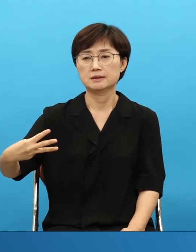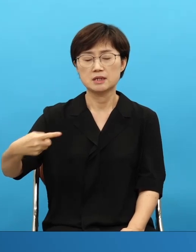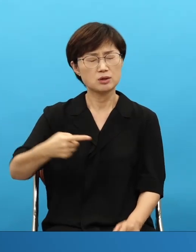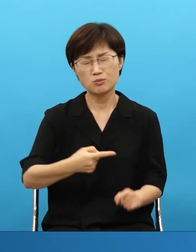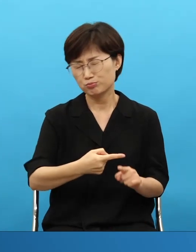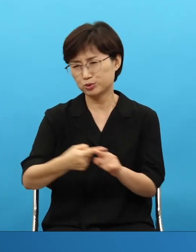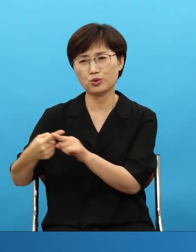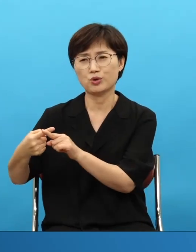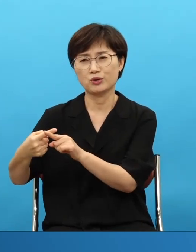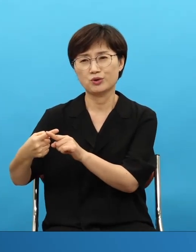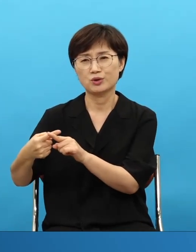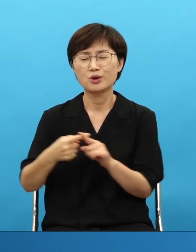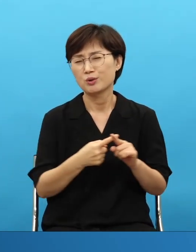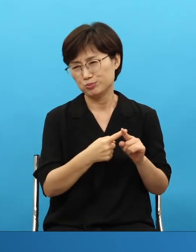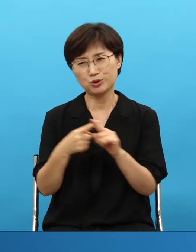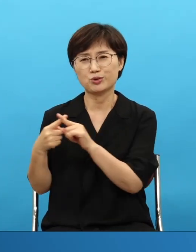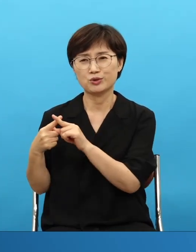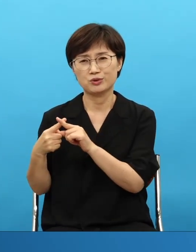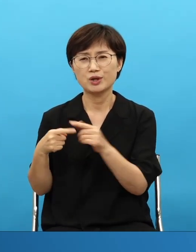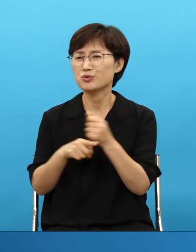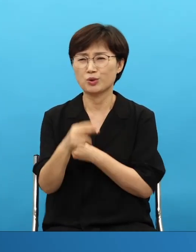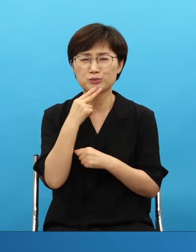앞으로 점점 응답 오겠죠.